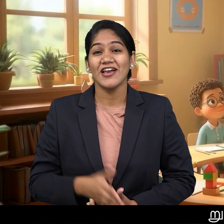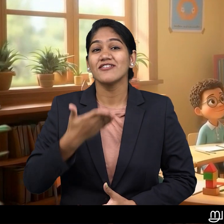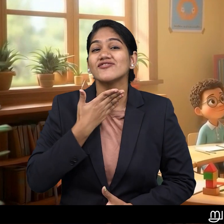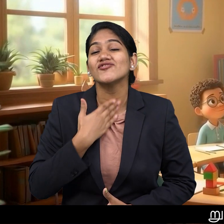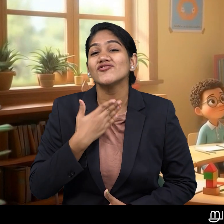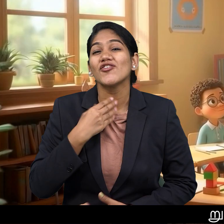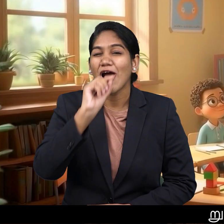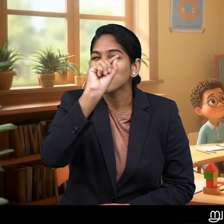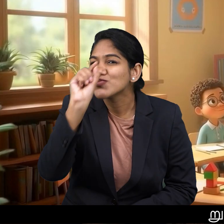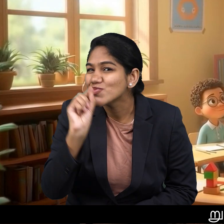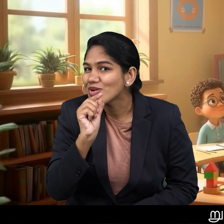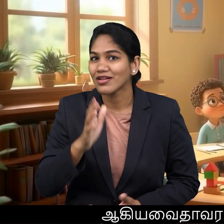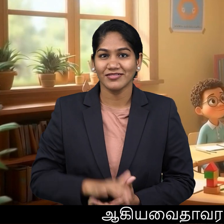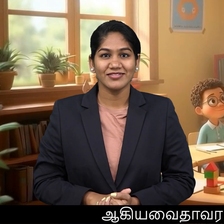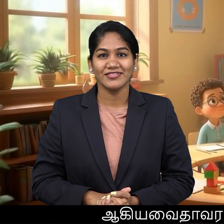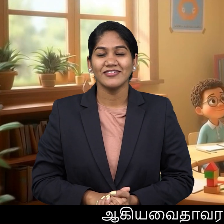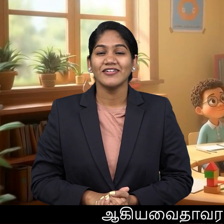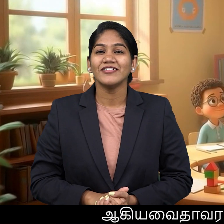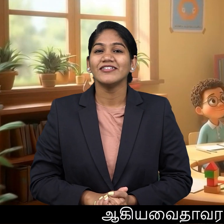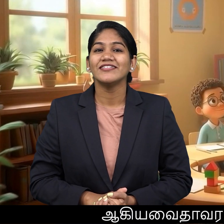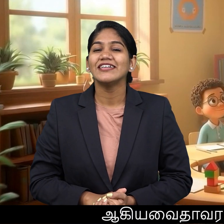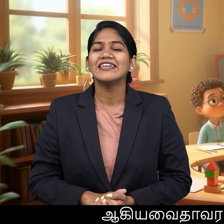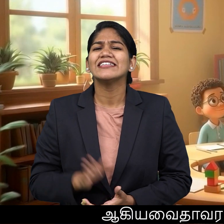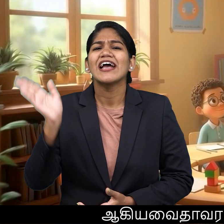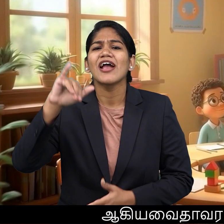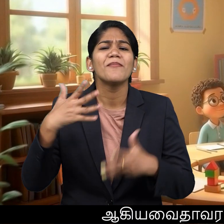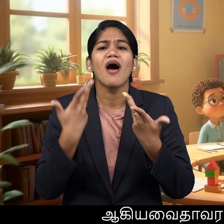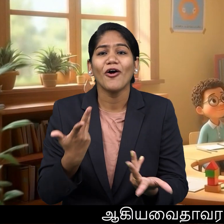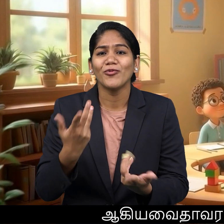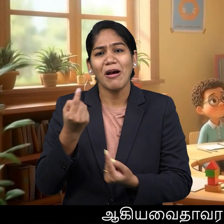மற்றும் சர்க்கரை ஆகியவை தாவரங்களிலிருந்து வருகின்றன.